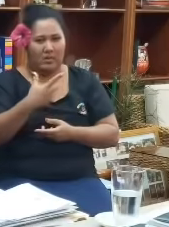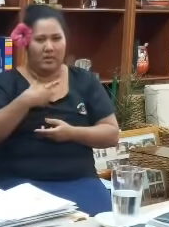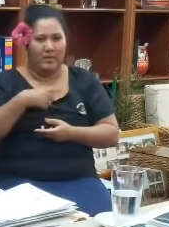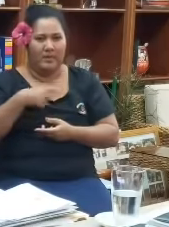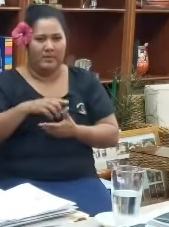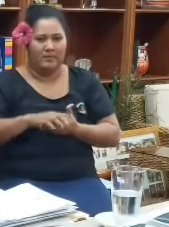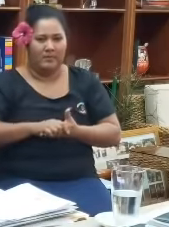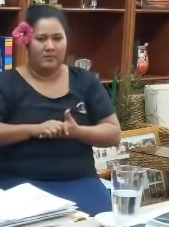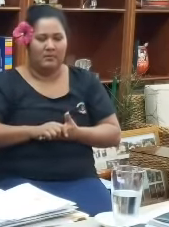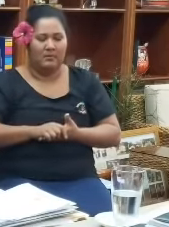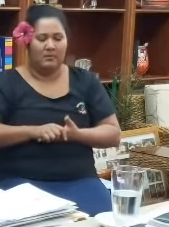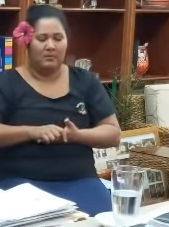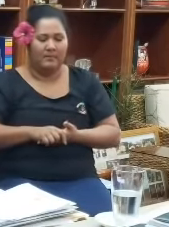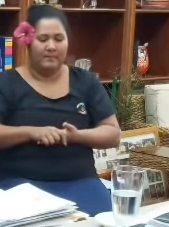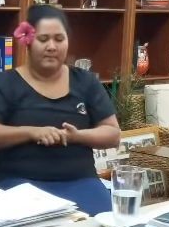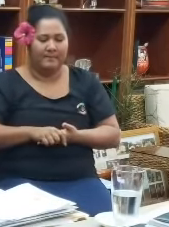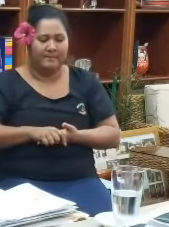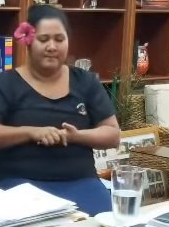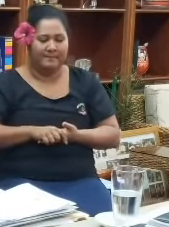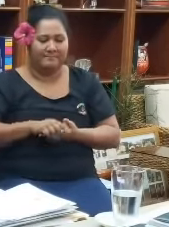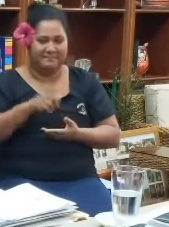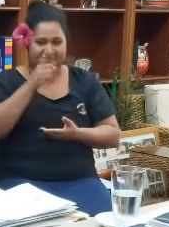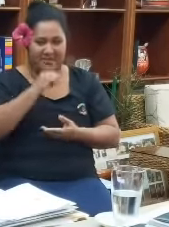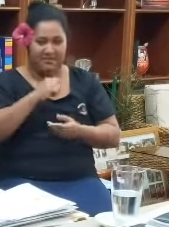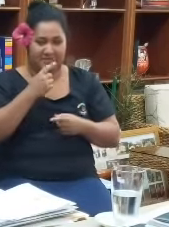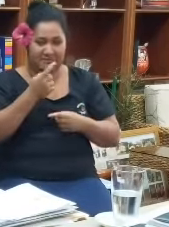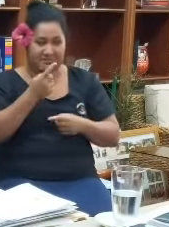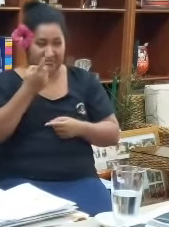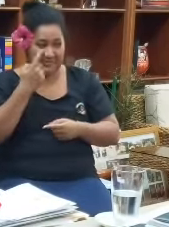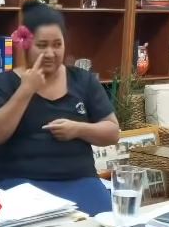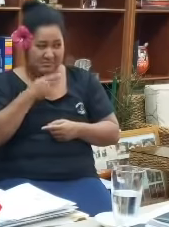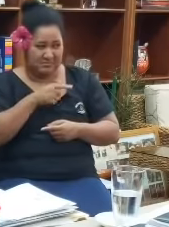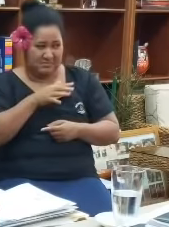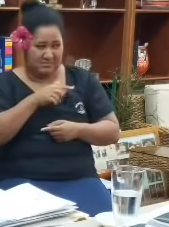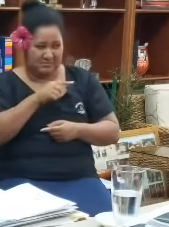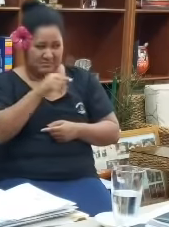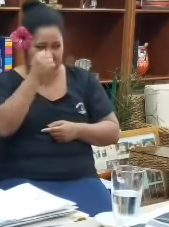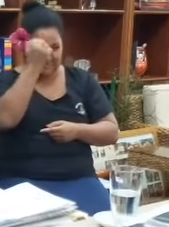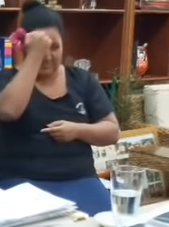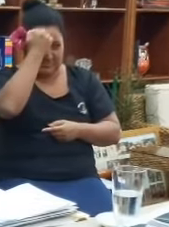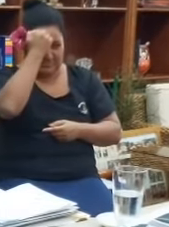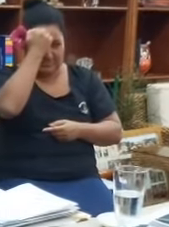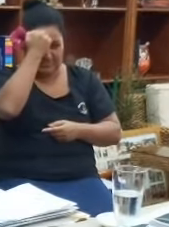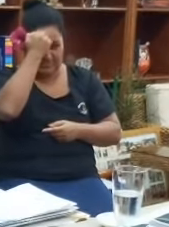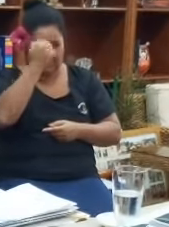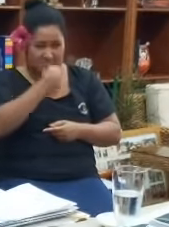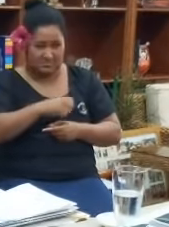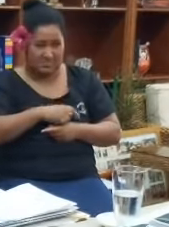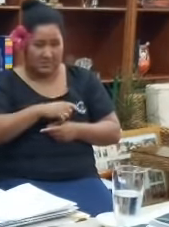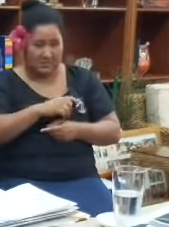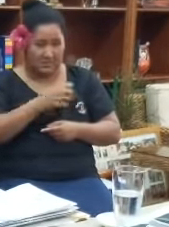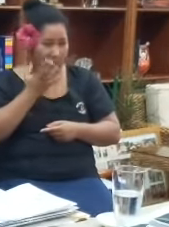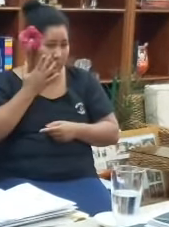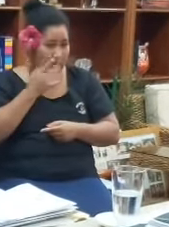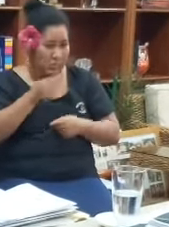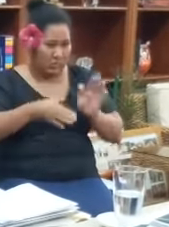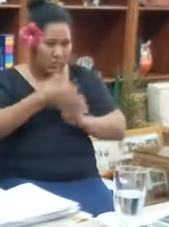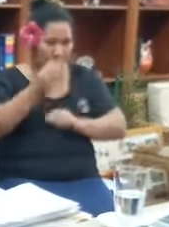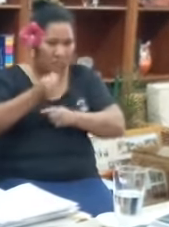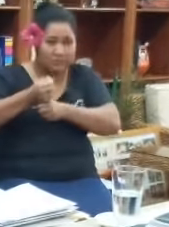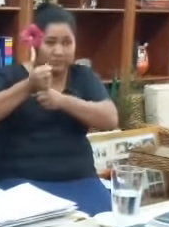E ono ta wotu e tanga ta lo fa le kong. Ole mele te ya.